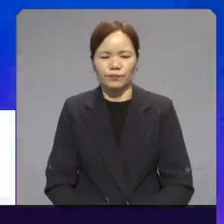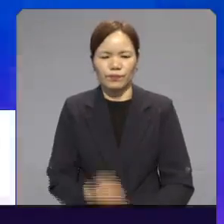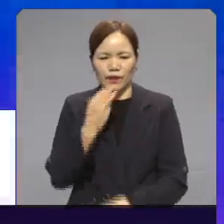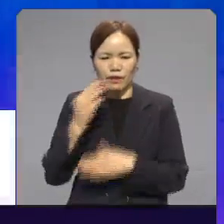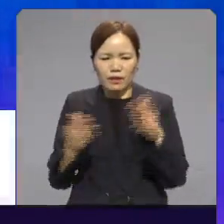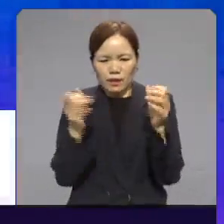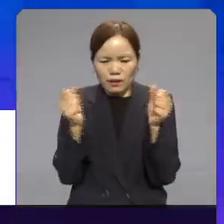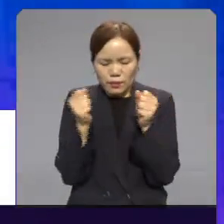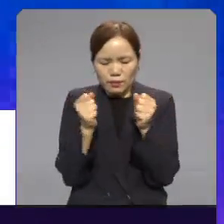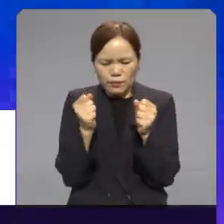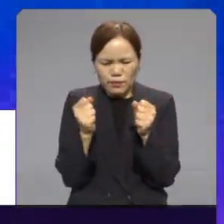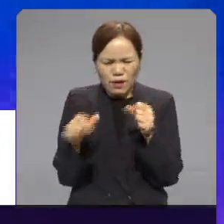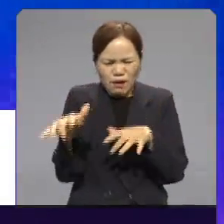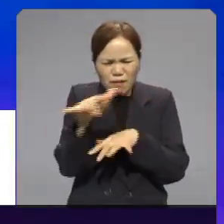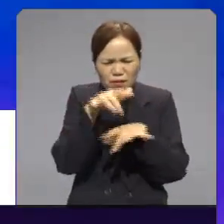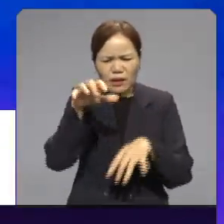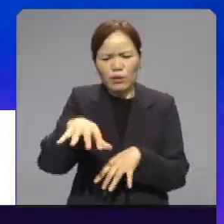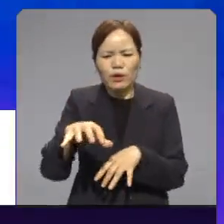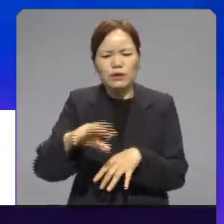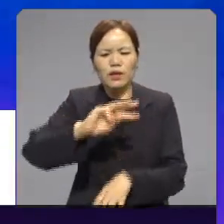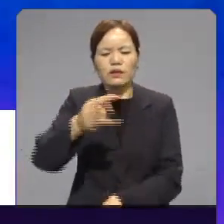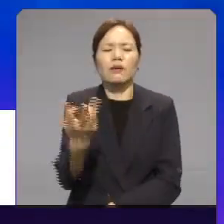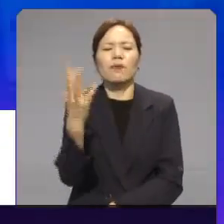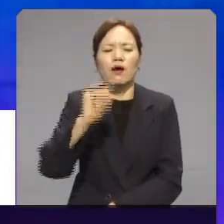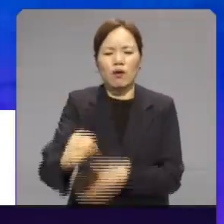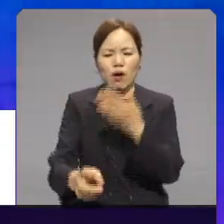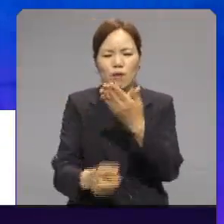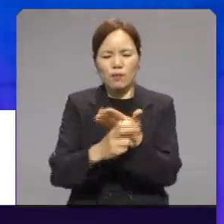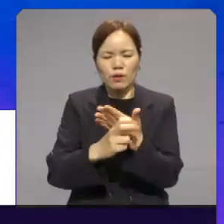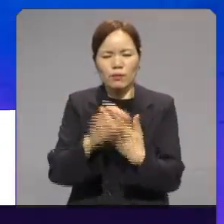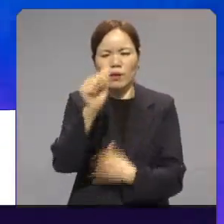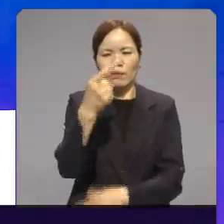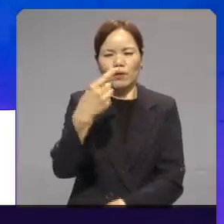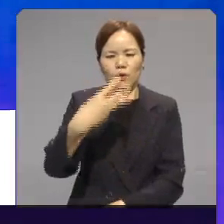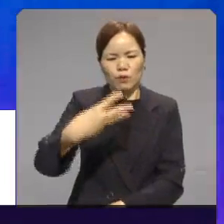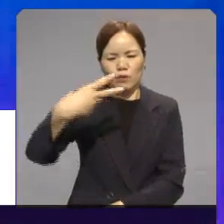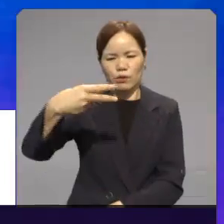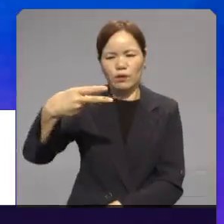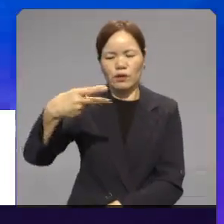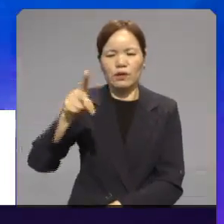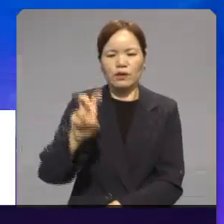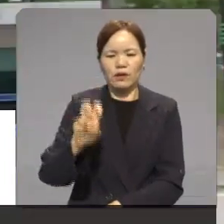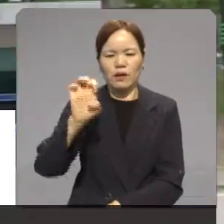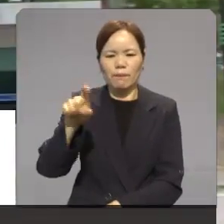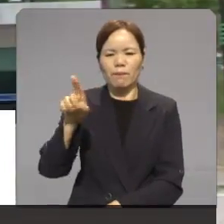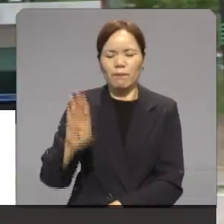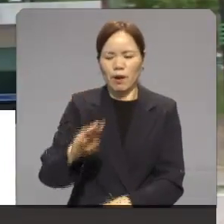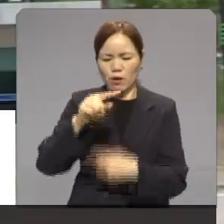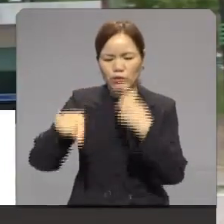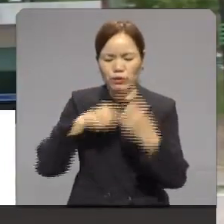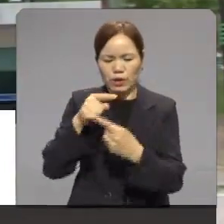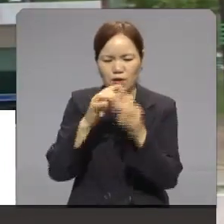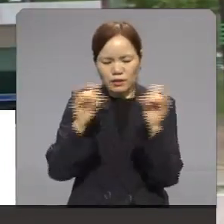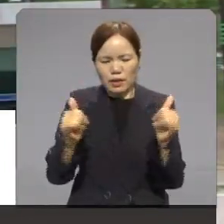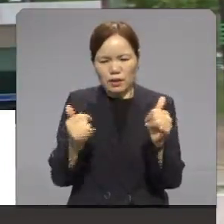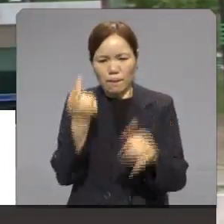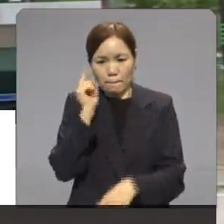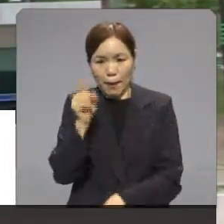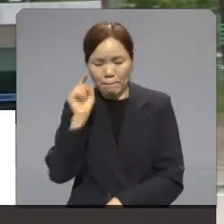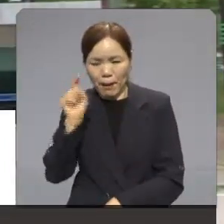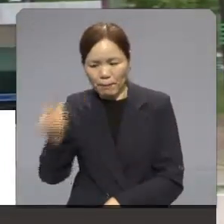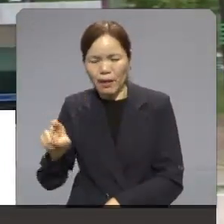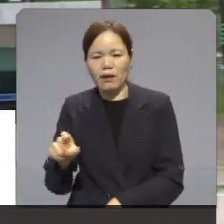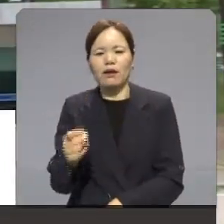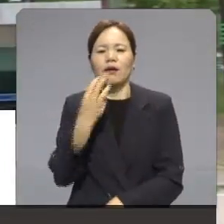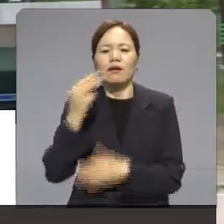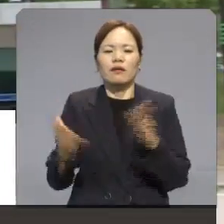경기 북부 번화가 1대에서 300억원대 불법 홀던 법을 운영한 일당이 경찰의 무더기로 적발됐습니다